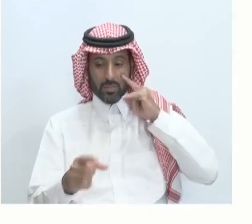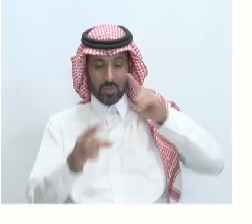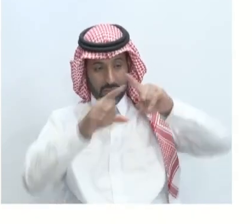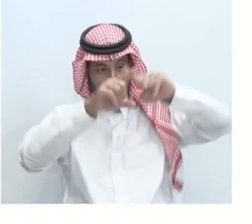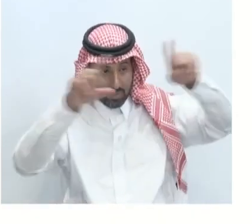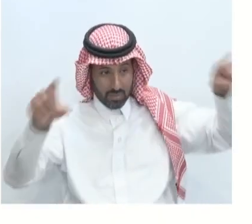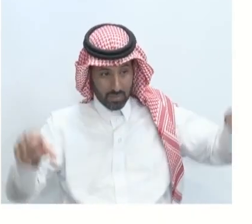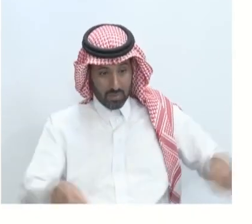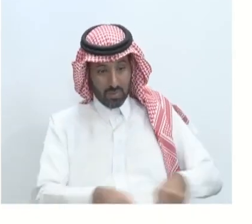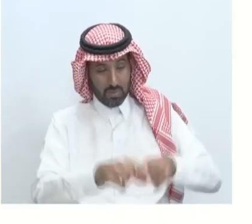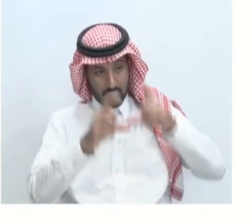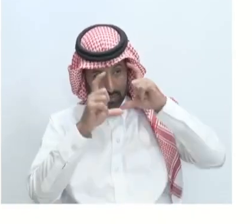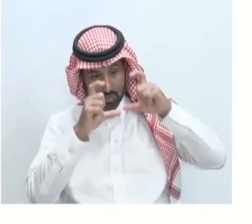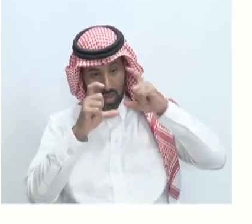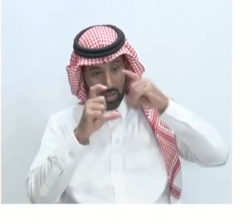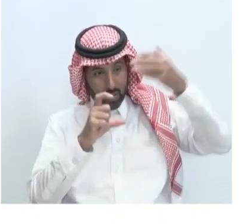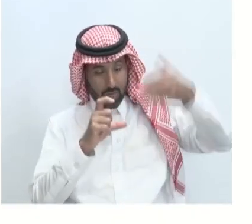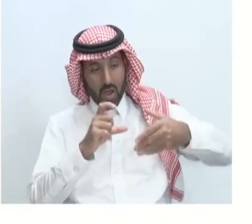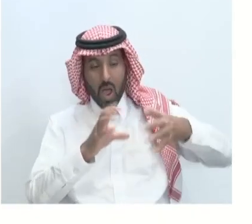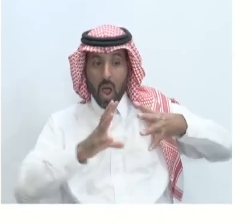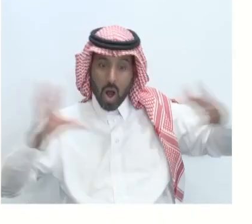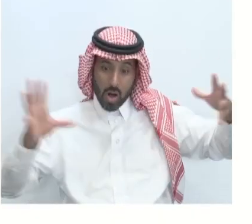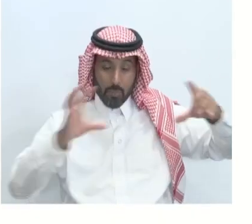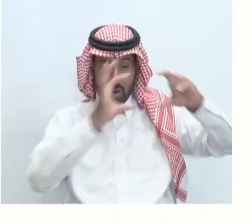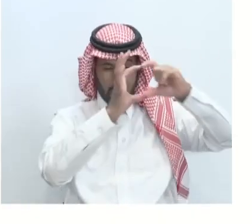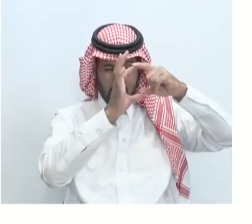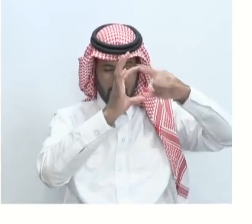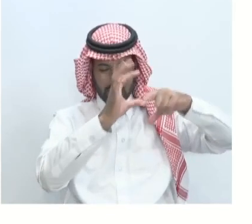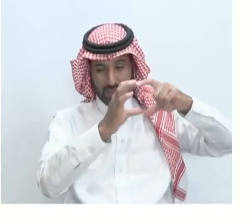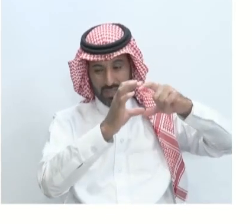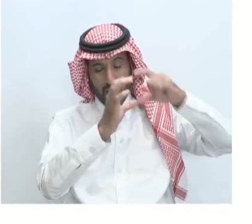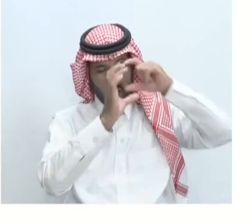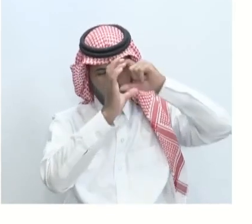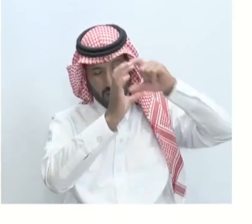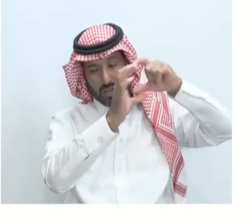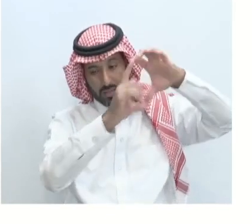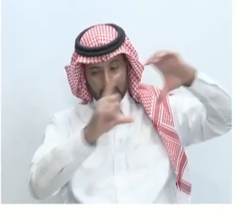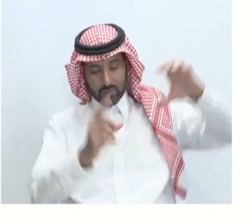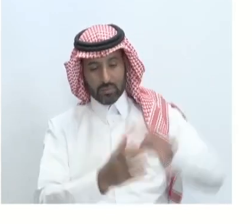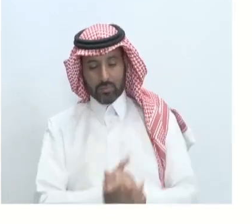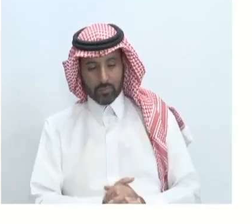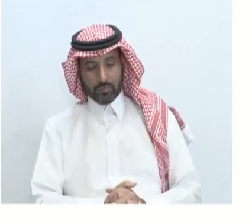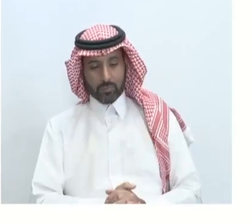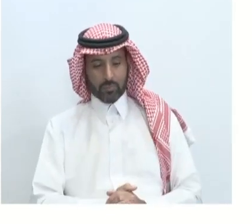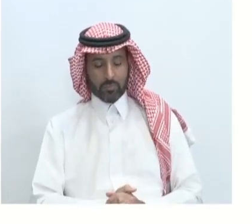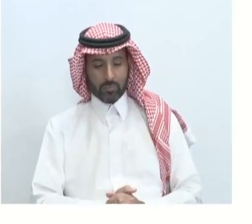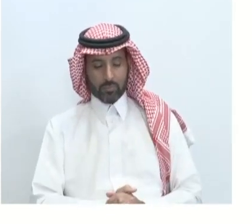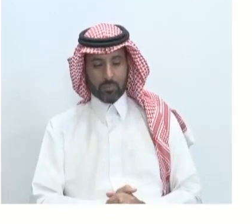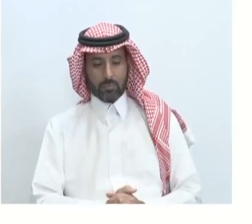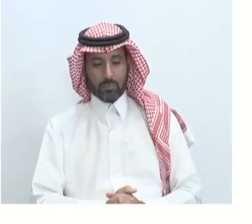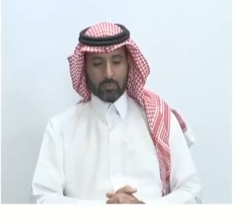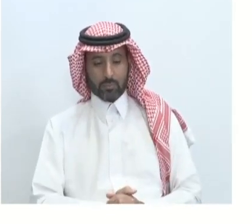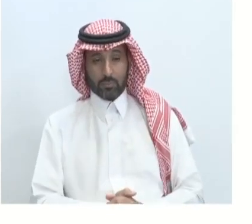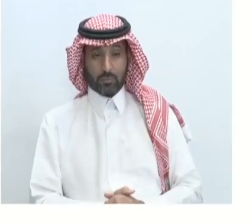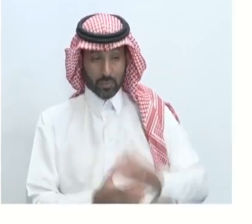ياركس الشكل كما هو واضح معنا 63 صوره لمرصد ياركس وهذا المرصد